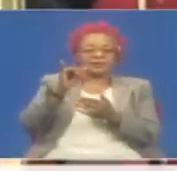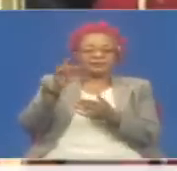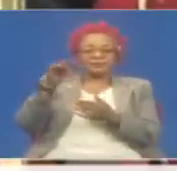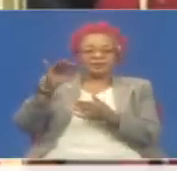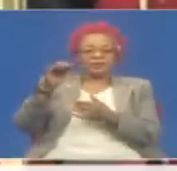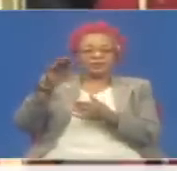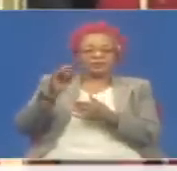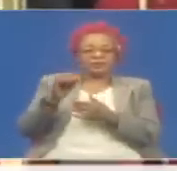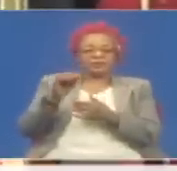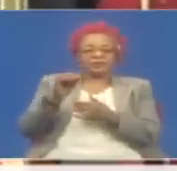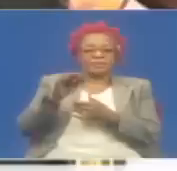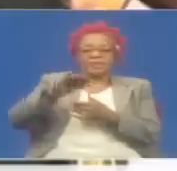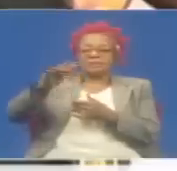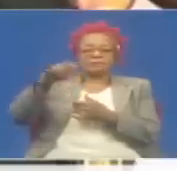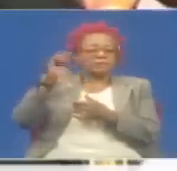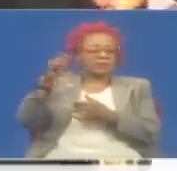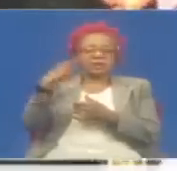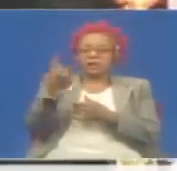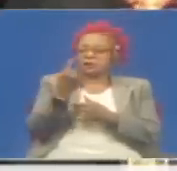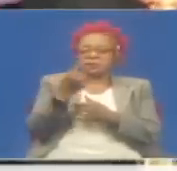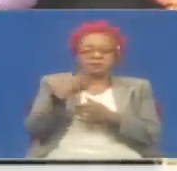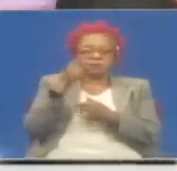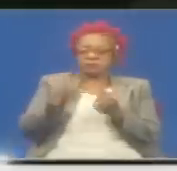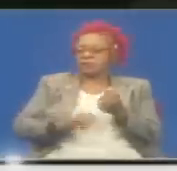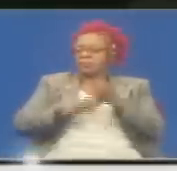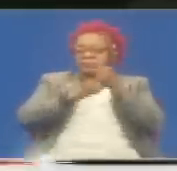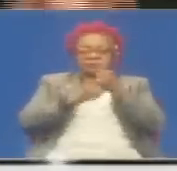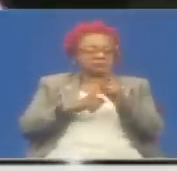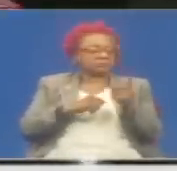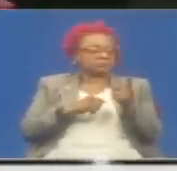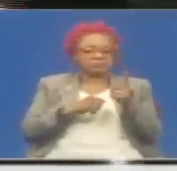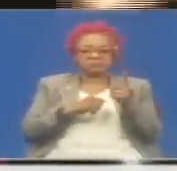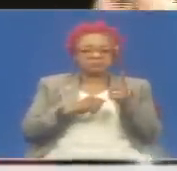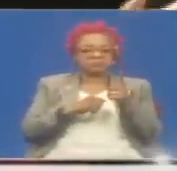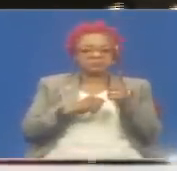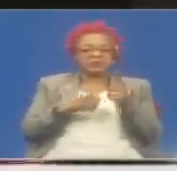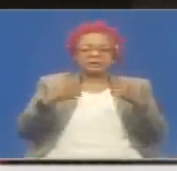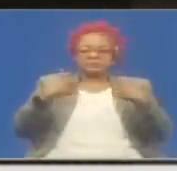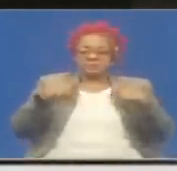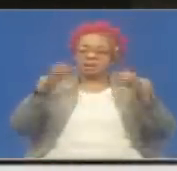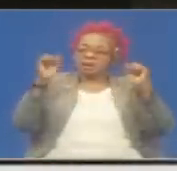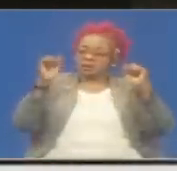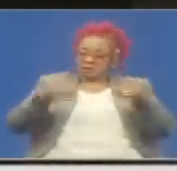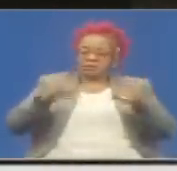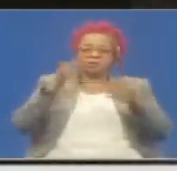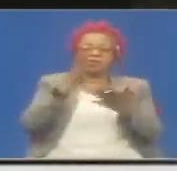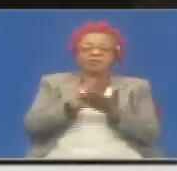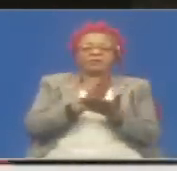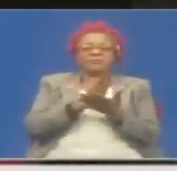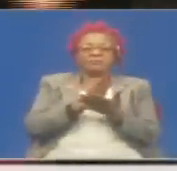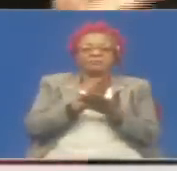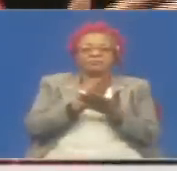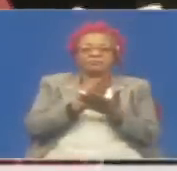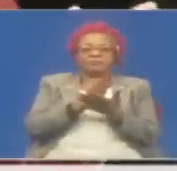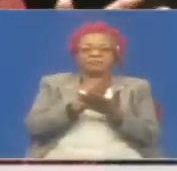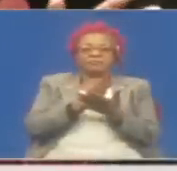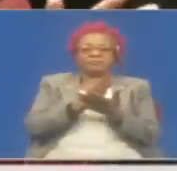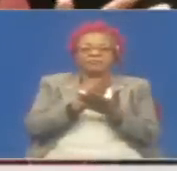Si wanamlima Kenya pekee wanaompigia debe Nyoro. Mimi akanikonfirm kwamba hiyo